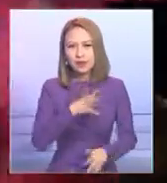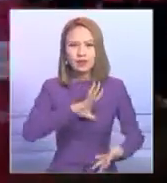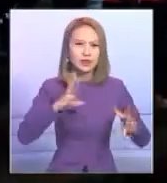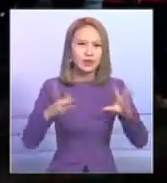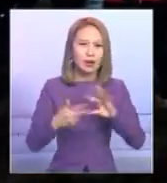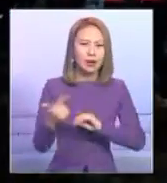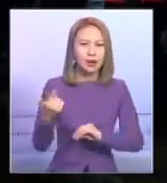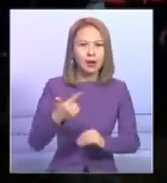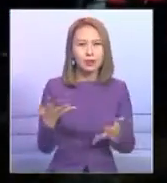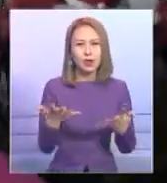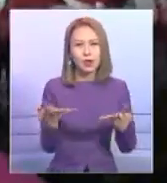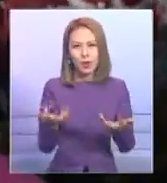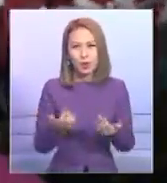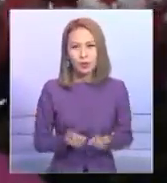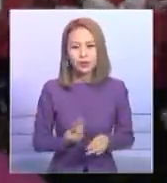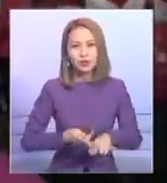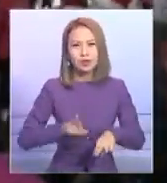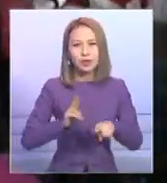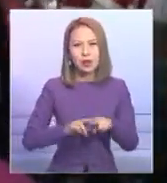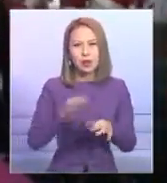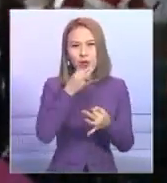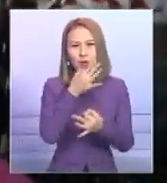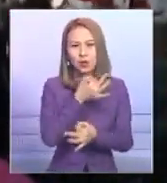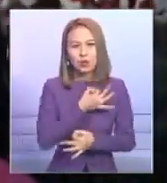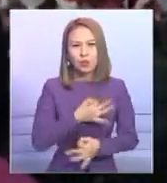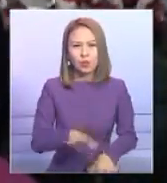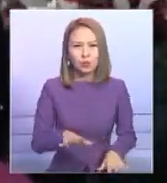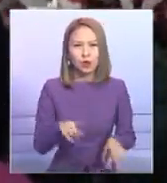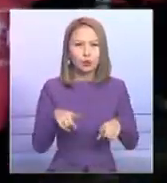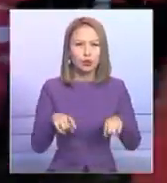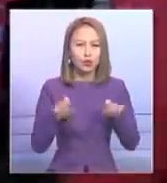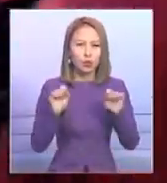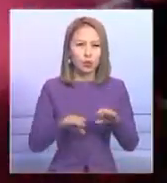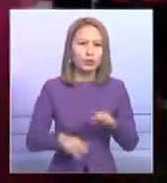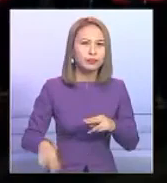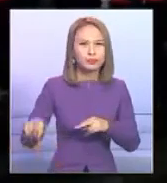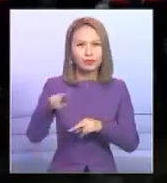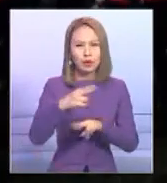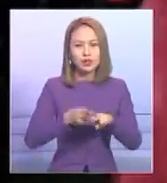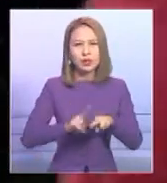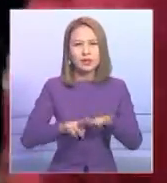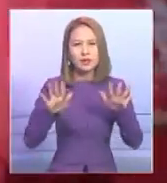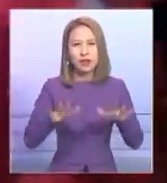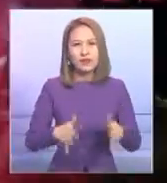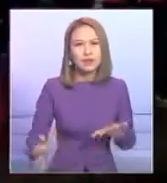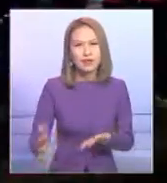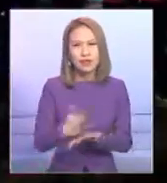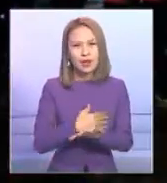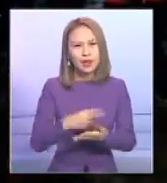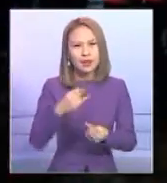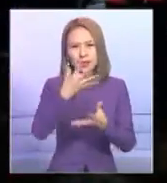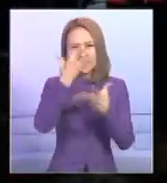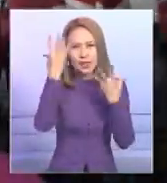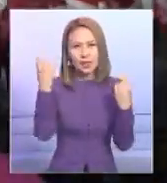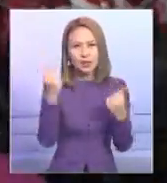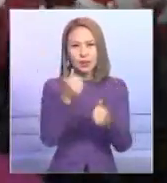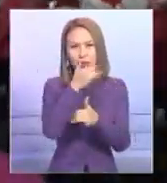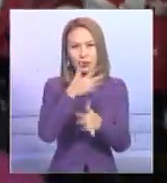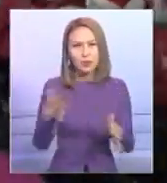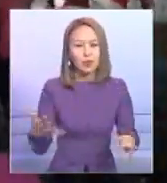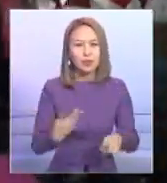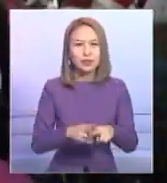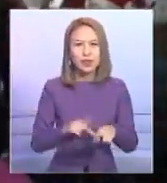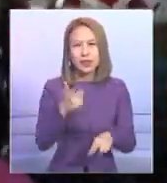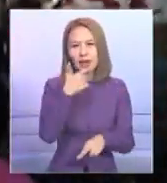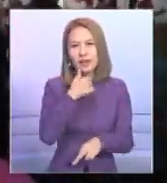Гранд Пляс алаңымен және Манникен Пис мүсіні жанымен жүгіріп өтеміз. Осының барлығы жиналып келгенде ұмытылмас сәт береді. Рождество секілді